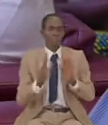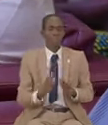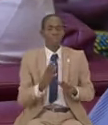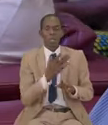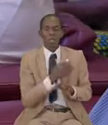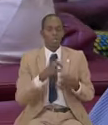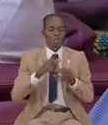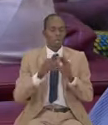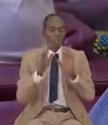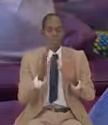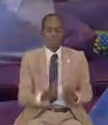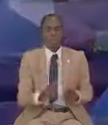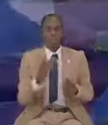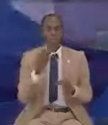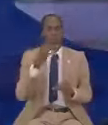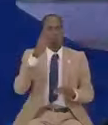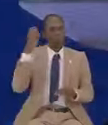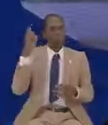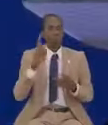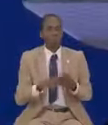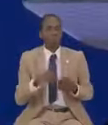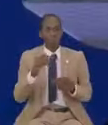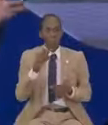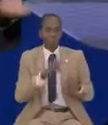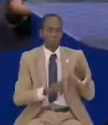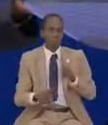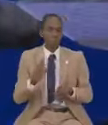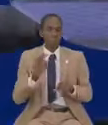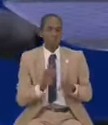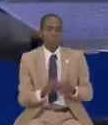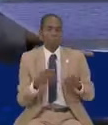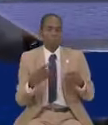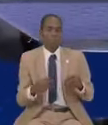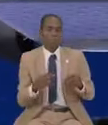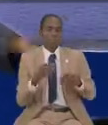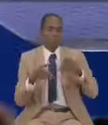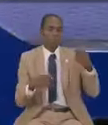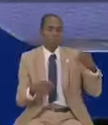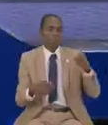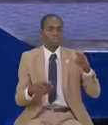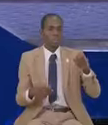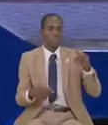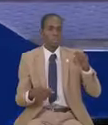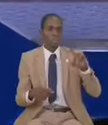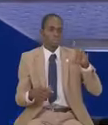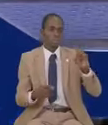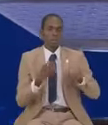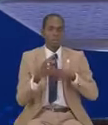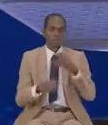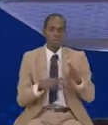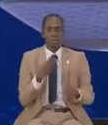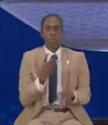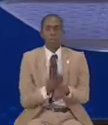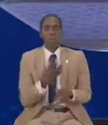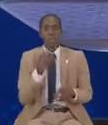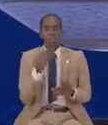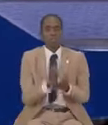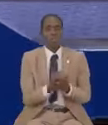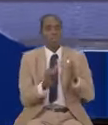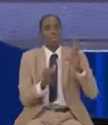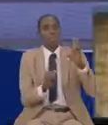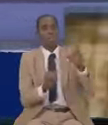et il va aussi montrer les prophéties aux enfants d'Israël soit 10 ans